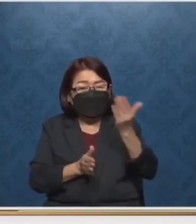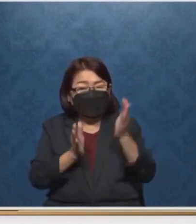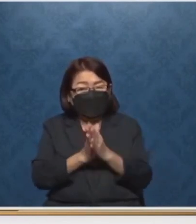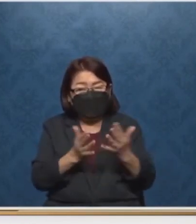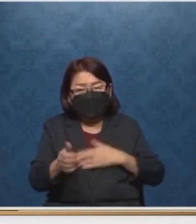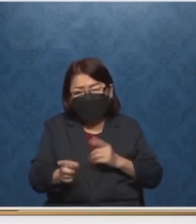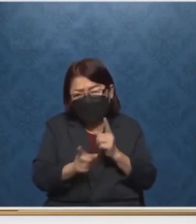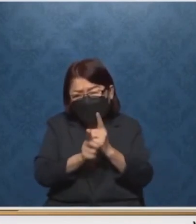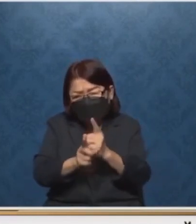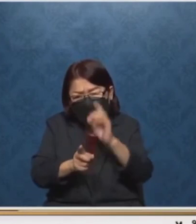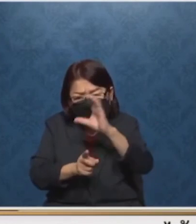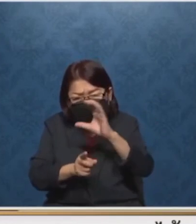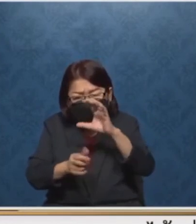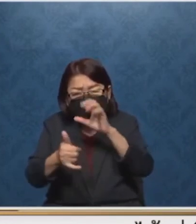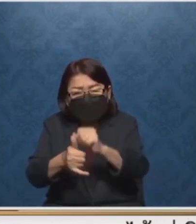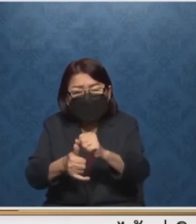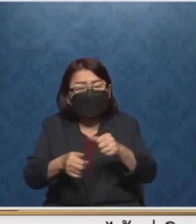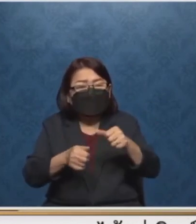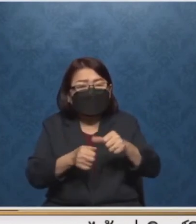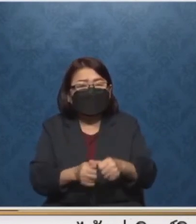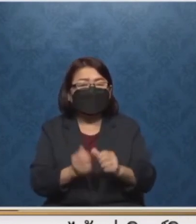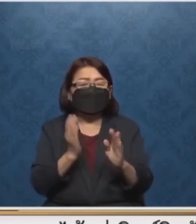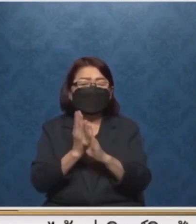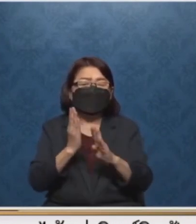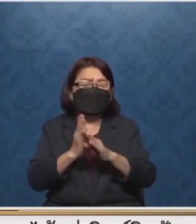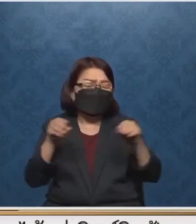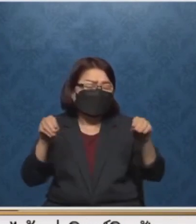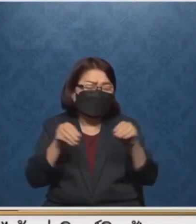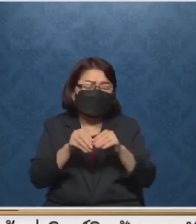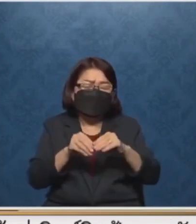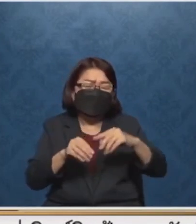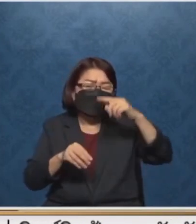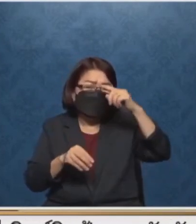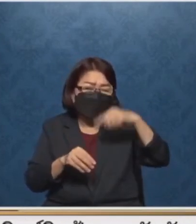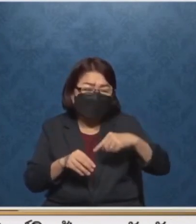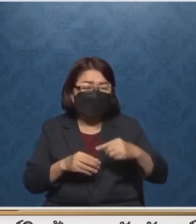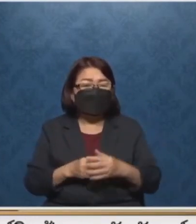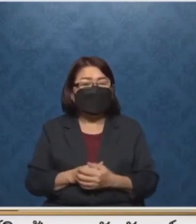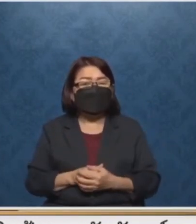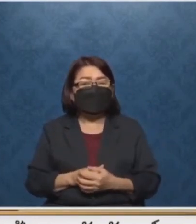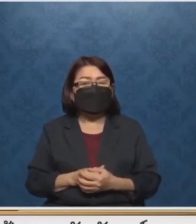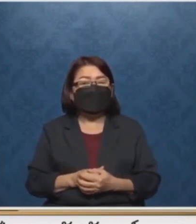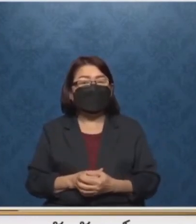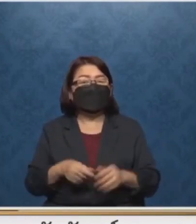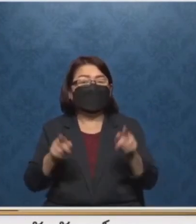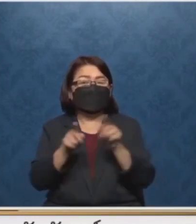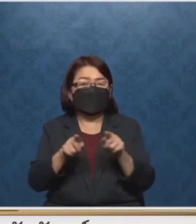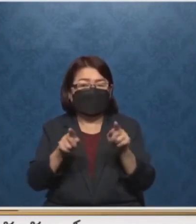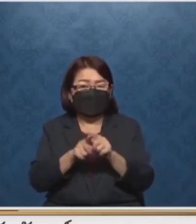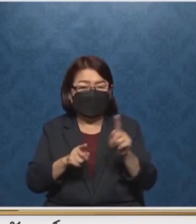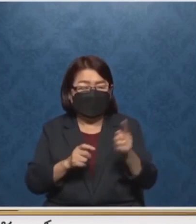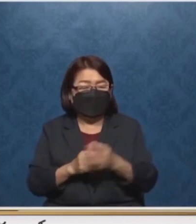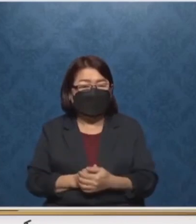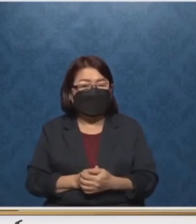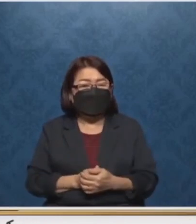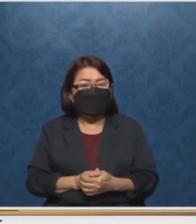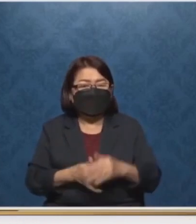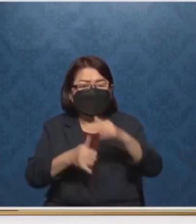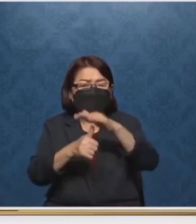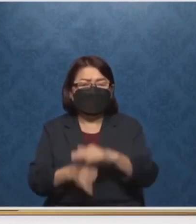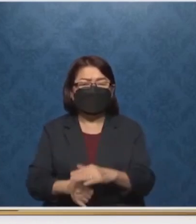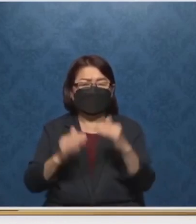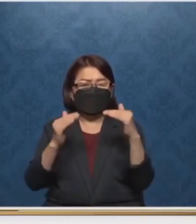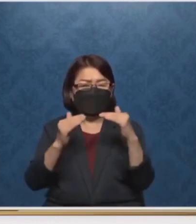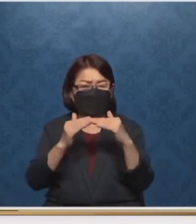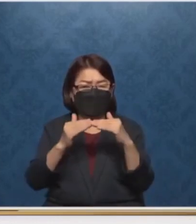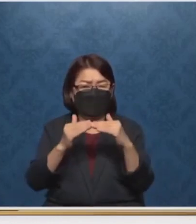ายอยู่ที่ชายแดนที่ประเทศเพื่อนบ้านของเรานะคะรวมทั้งที่สำคัญที่สุดคือการลิดรอนละเมิดสิท